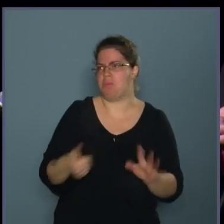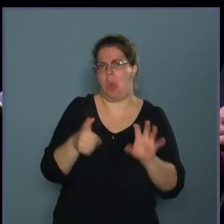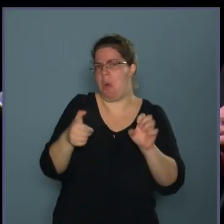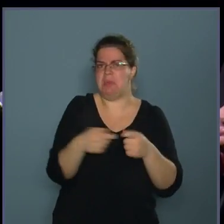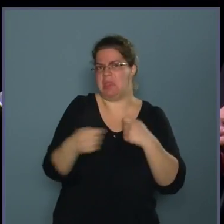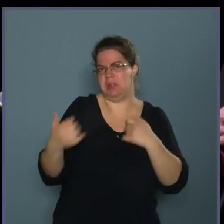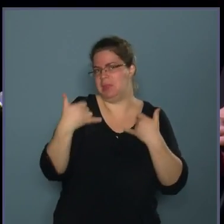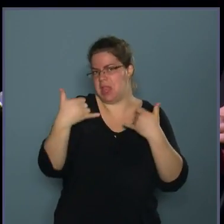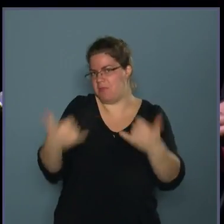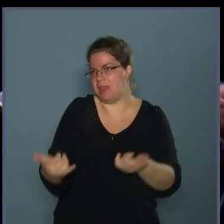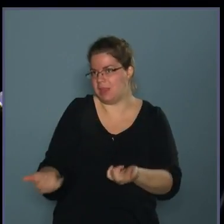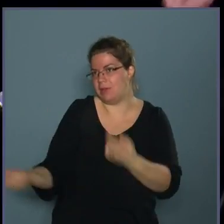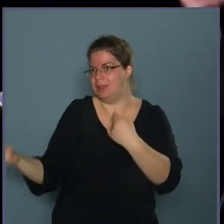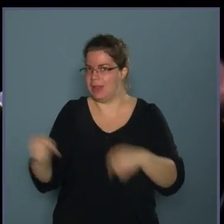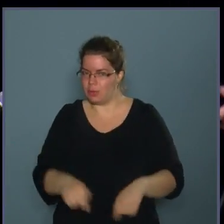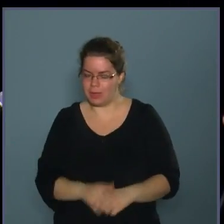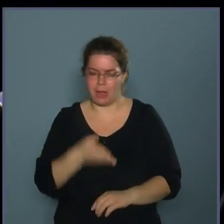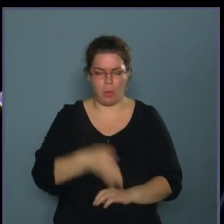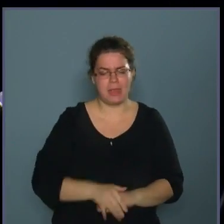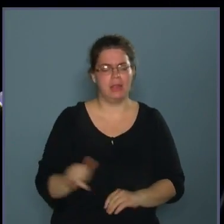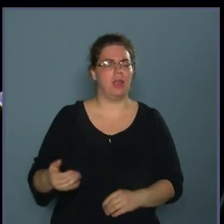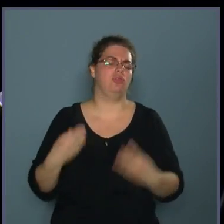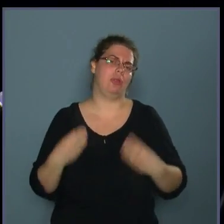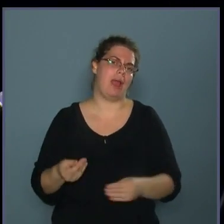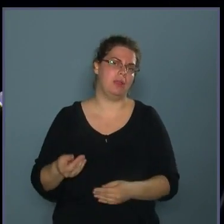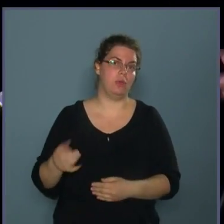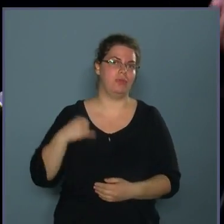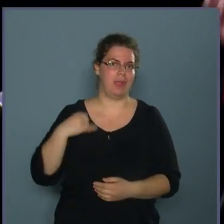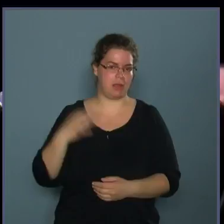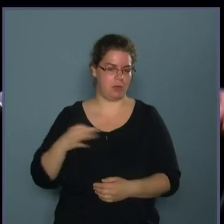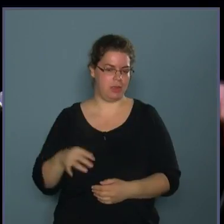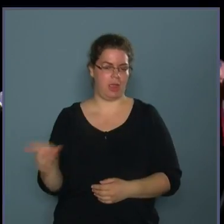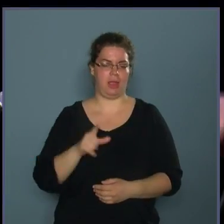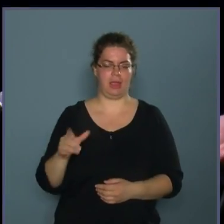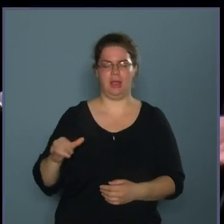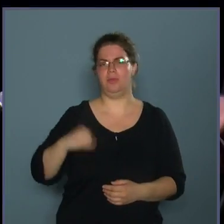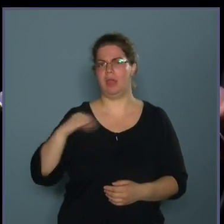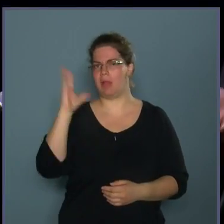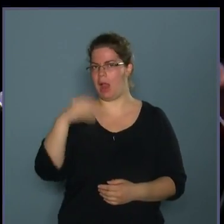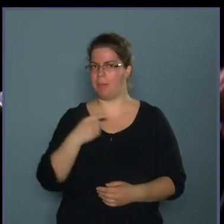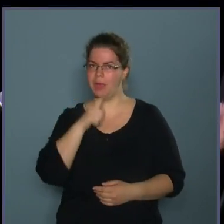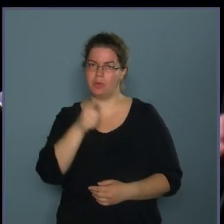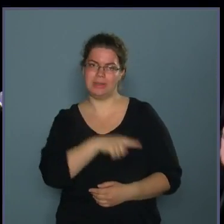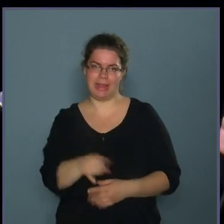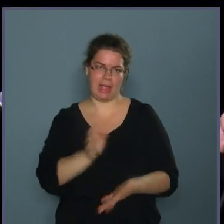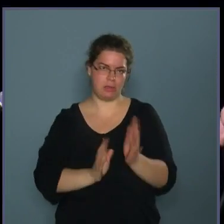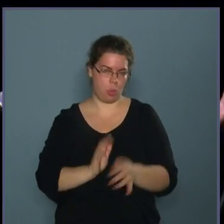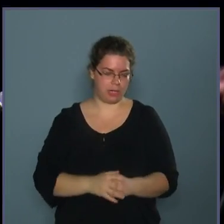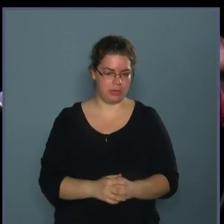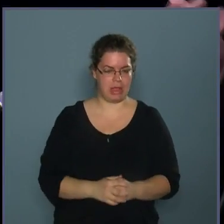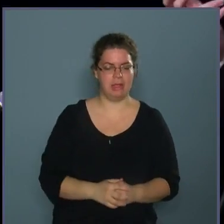hogy ide jöjjenek hozzátok. Egy nagyon csodálatos ifjú hölgy, és két még csodálatosabb fiatal ember fog benneteket